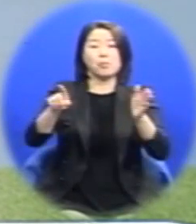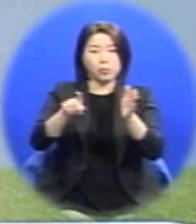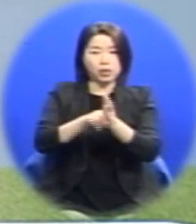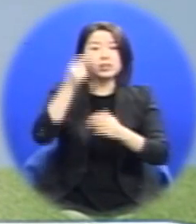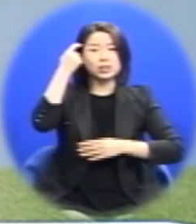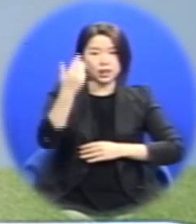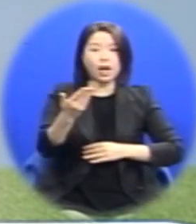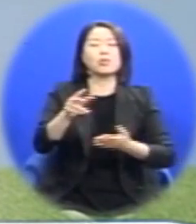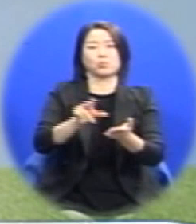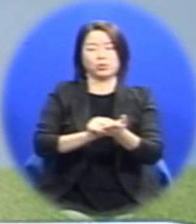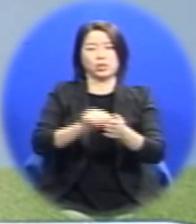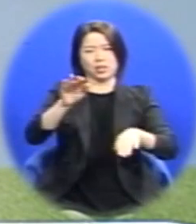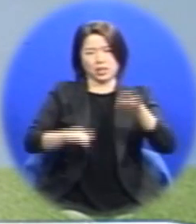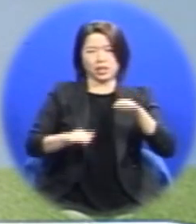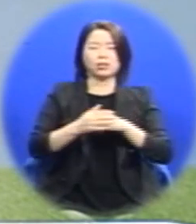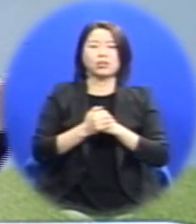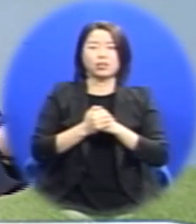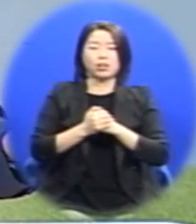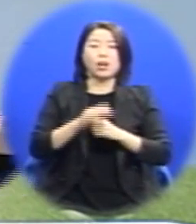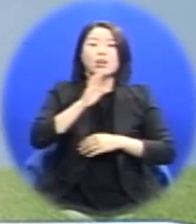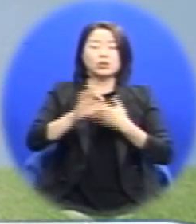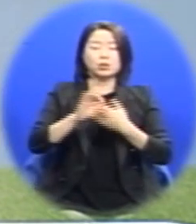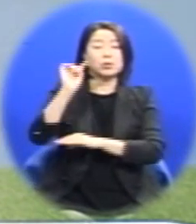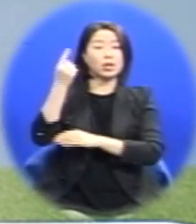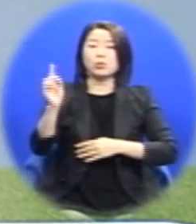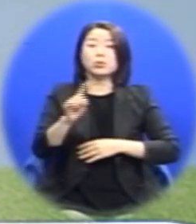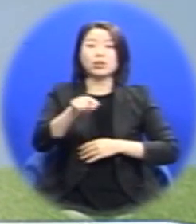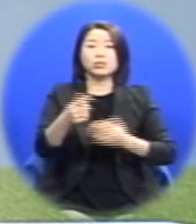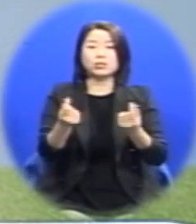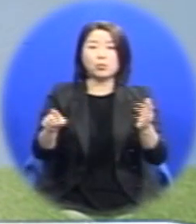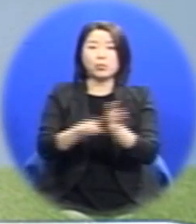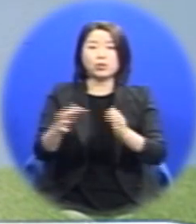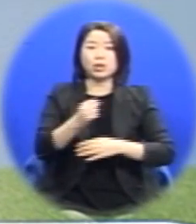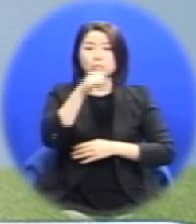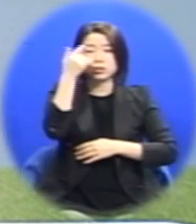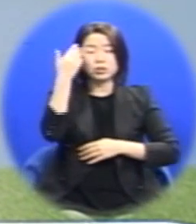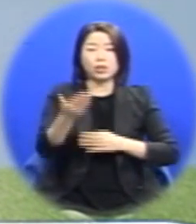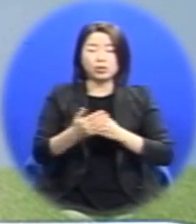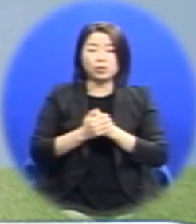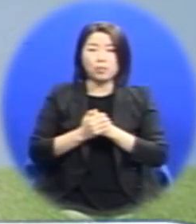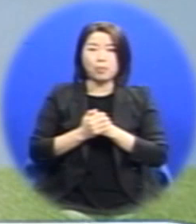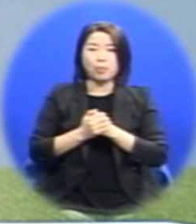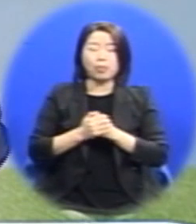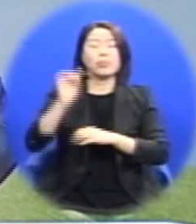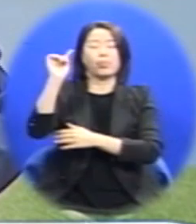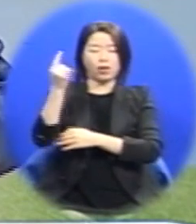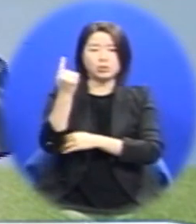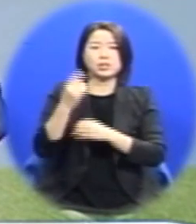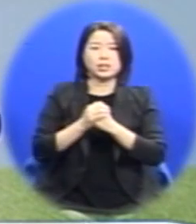하는. 그럼 다윗은 어떻게 그런 믿음을 가지고 있었던 것일까요?